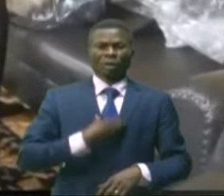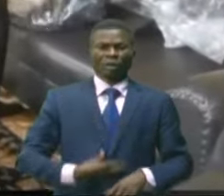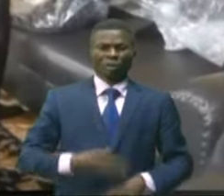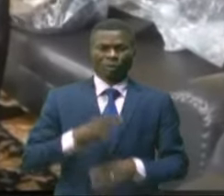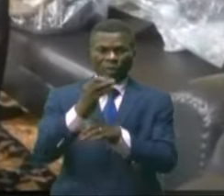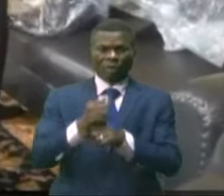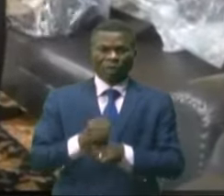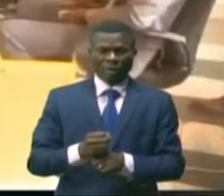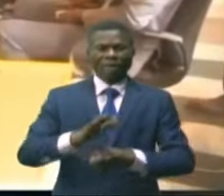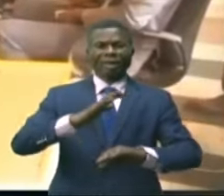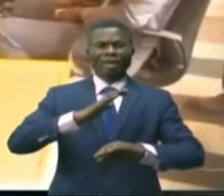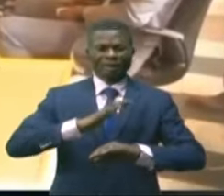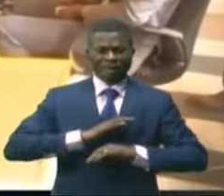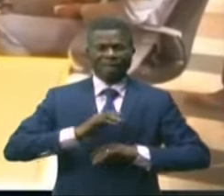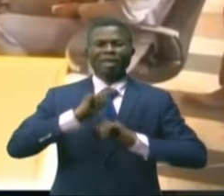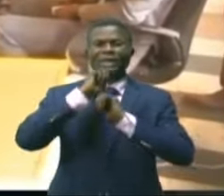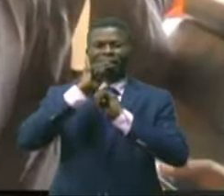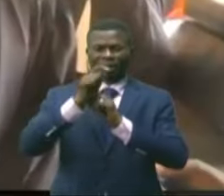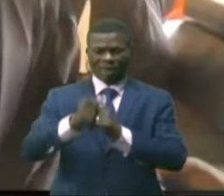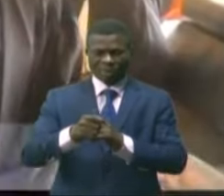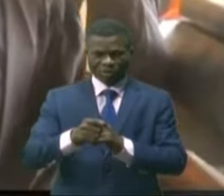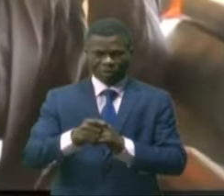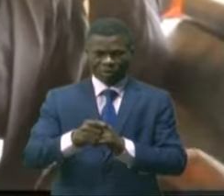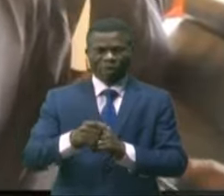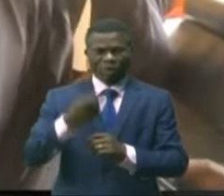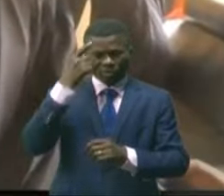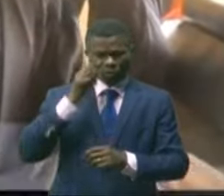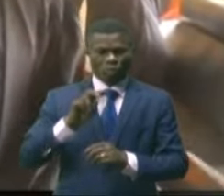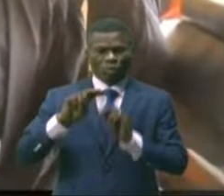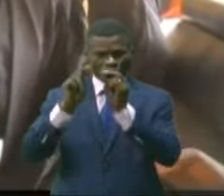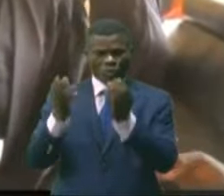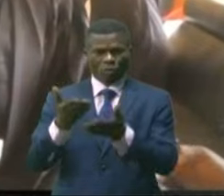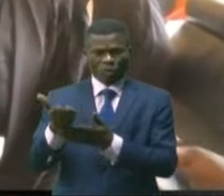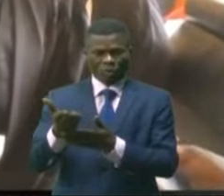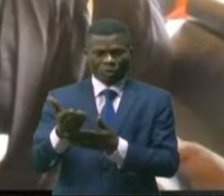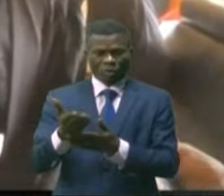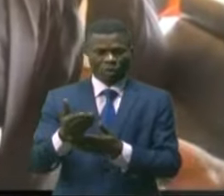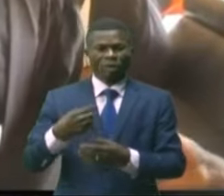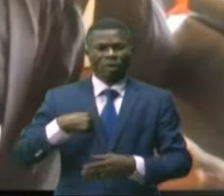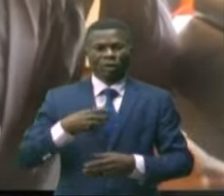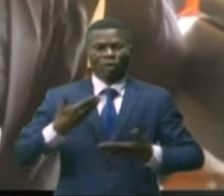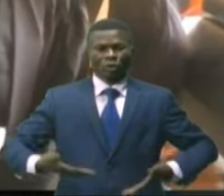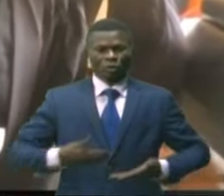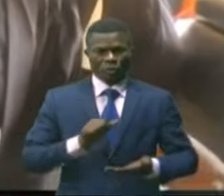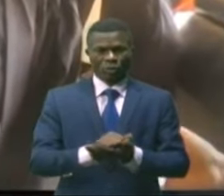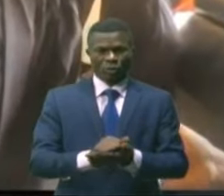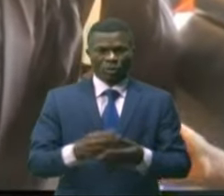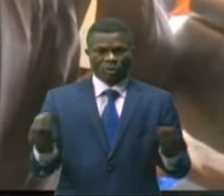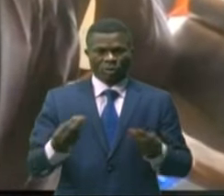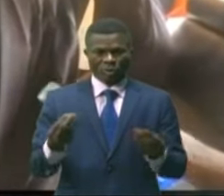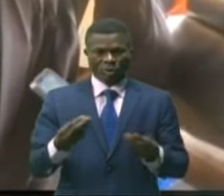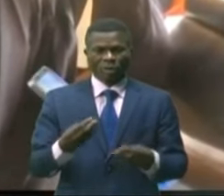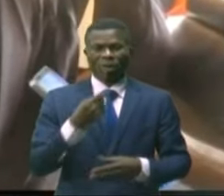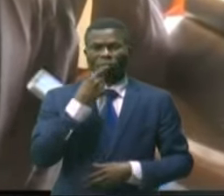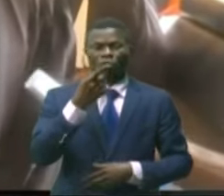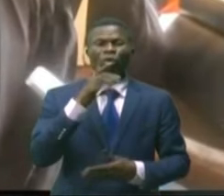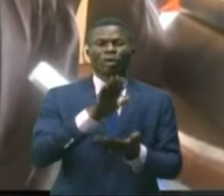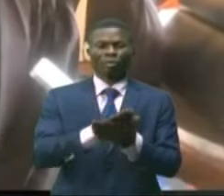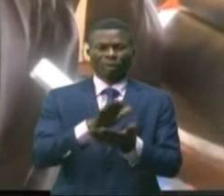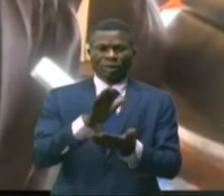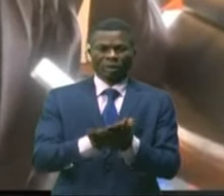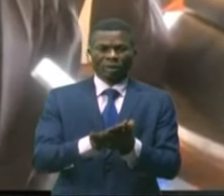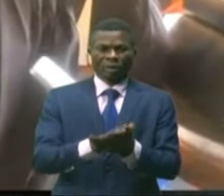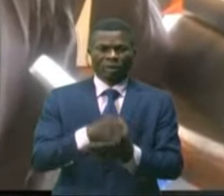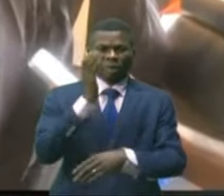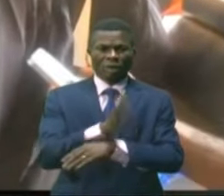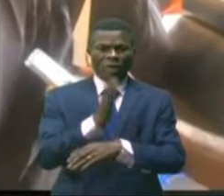sont dit satisfaits du geste posé en leur personne. Nos impressions sont bonnes. Nous voudrions tout simplement remercier le